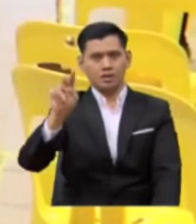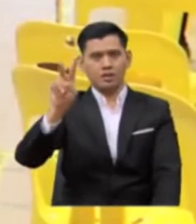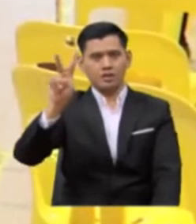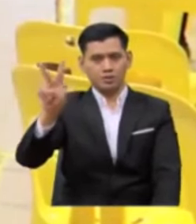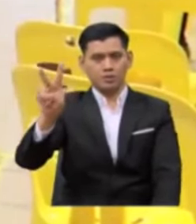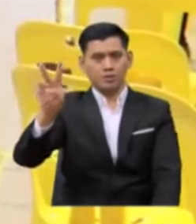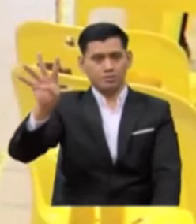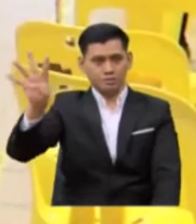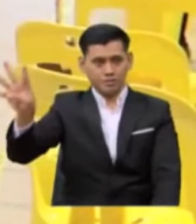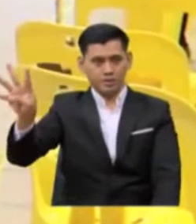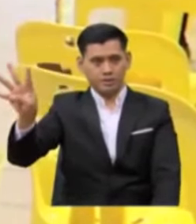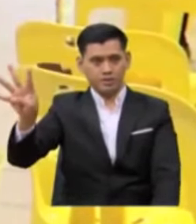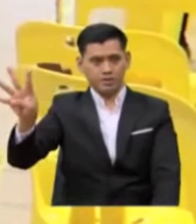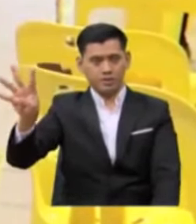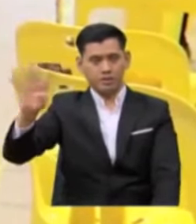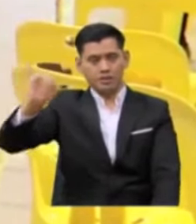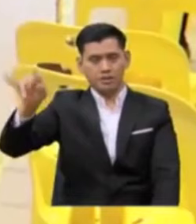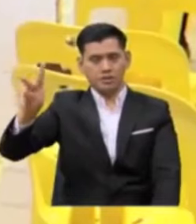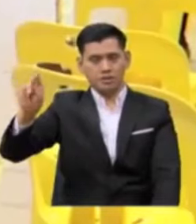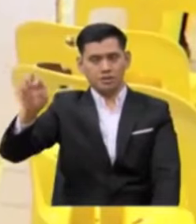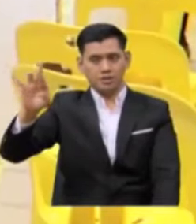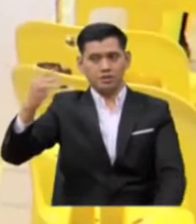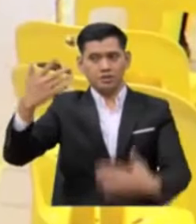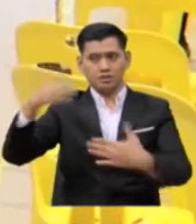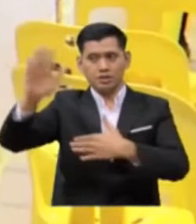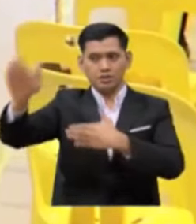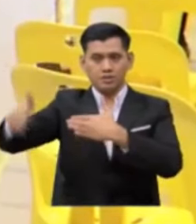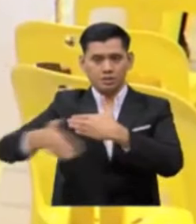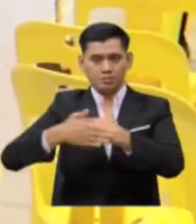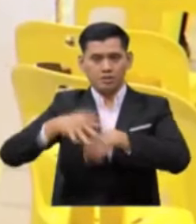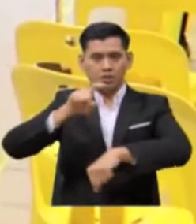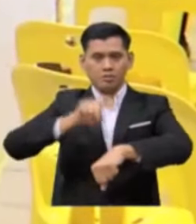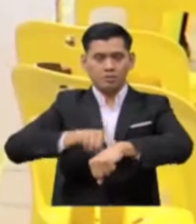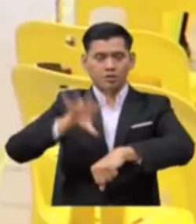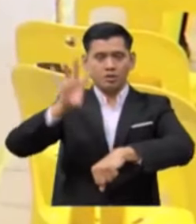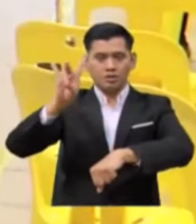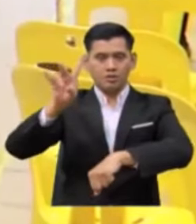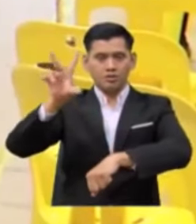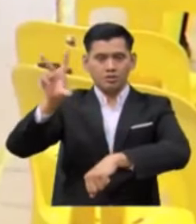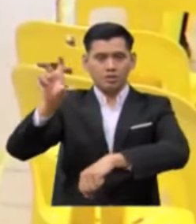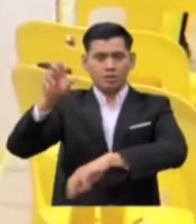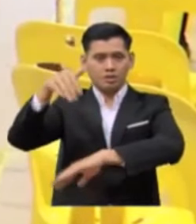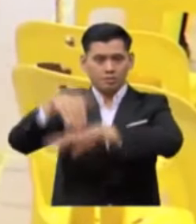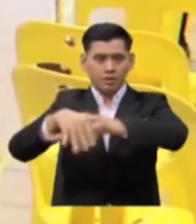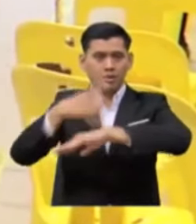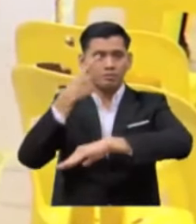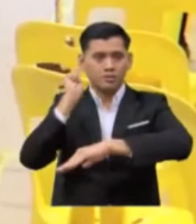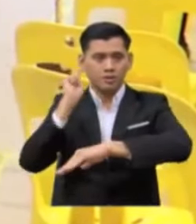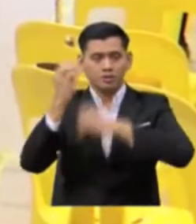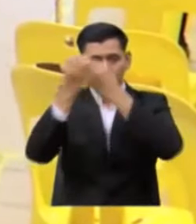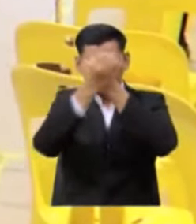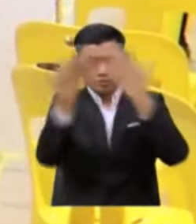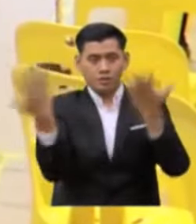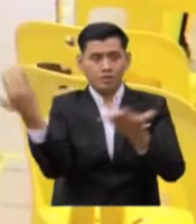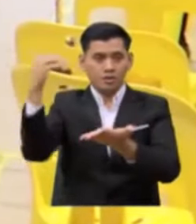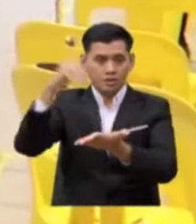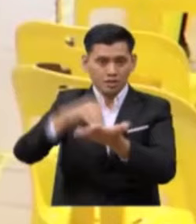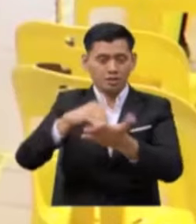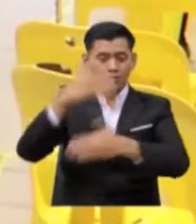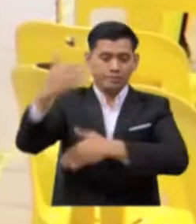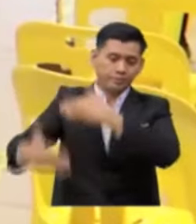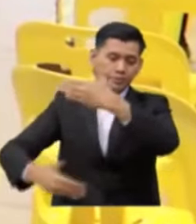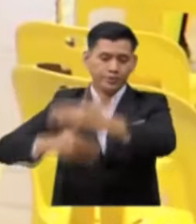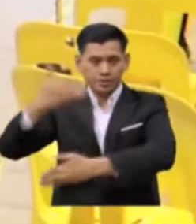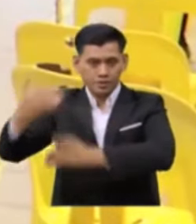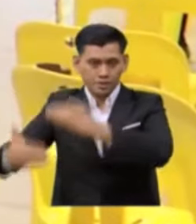N24 Jenneri telah pun tiba kira-kira pukul 7:30 malam tadi. Jadi untuk mengetahui lebih lanjut